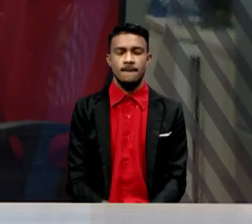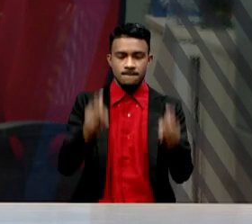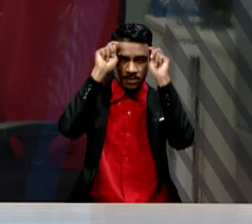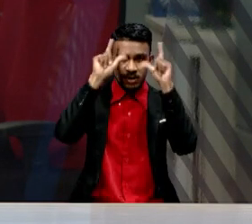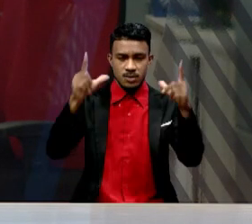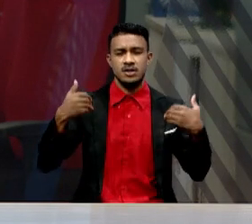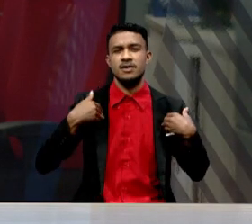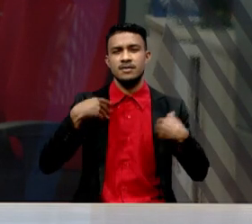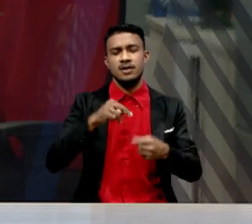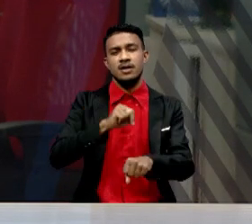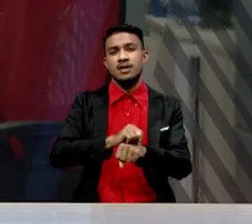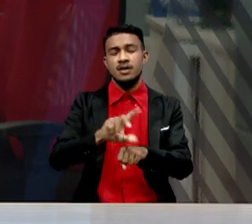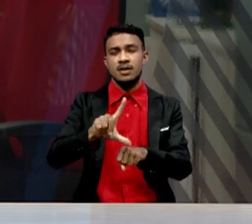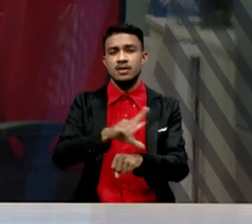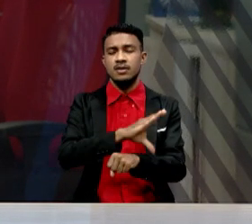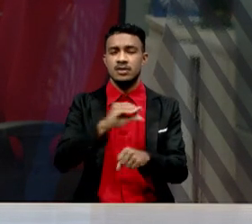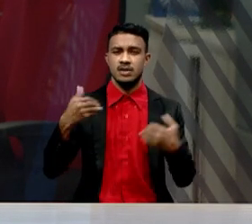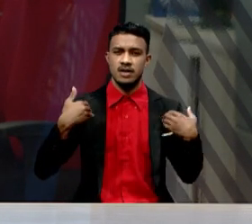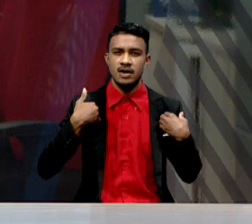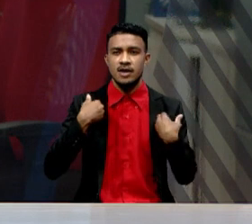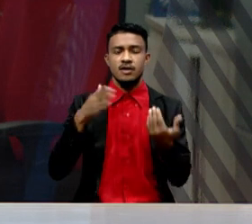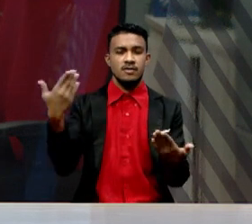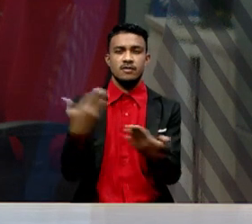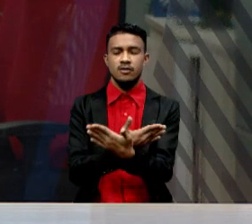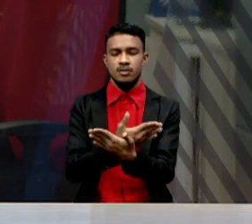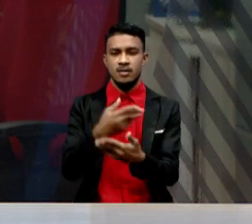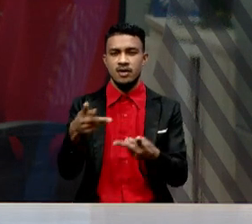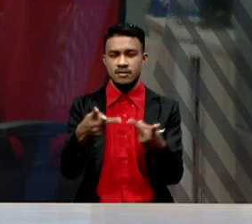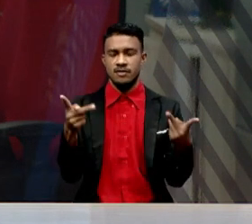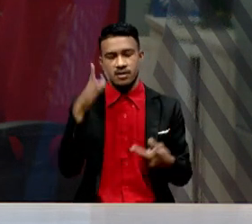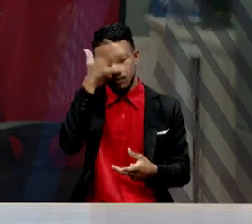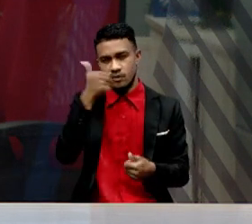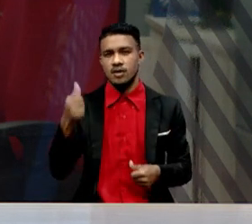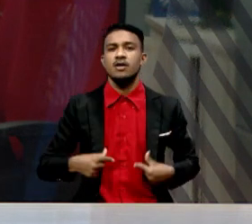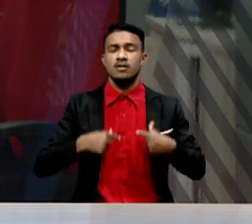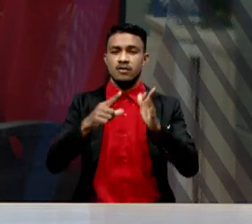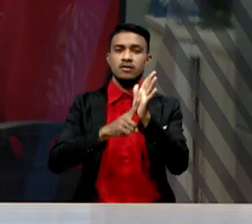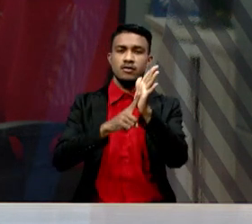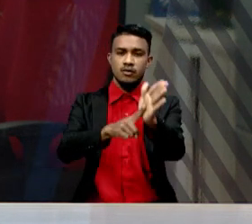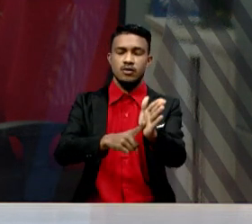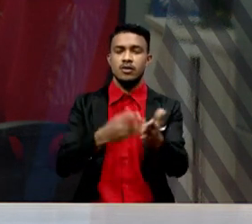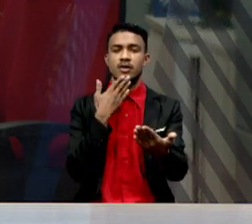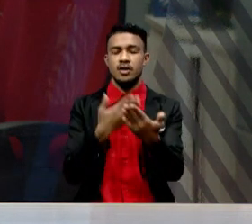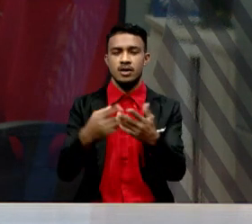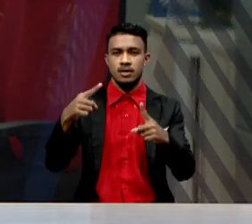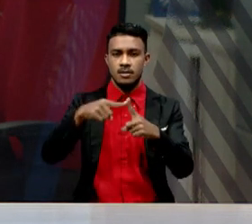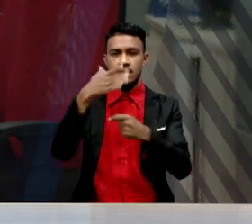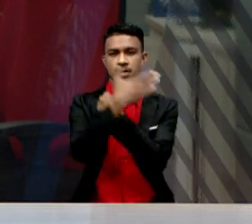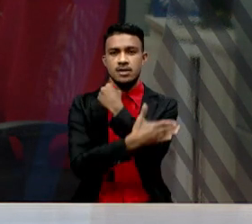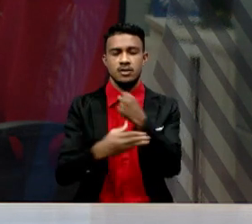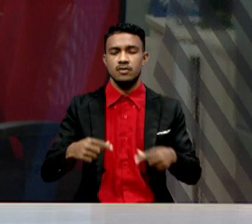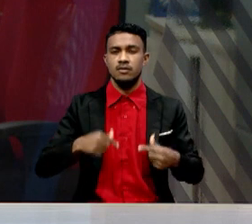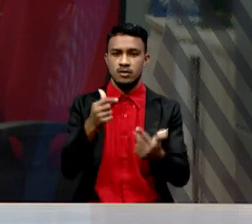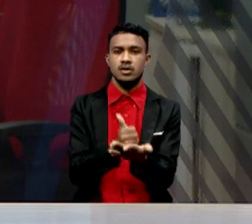Timor-Leste na natureza se verze no ia potência para turismo, ne bebele for receitas para nação ne, onde contribui para progresso